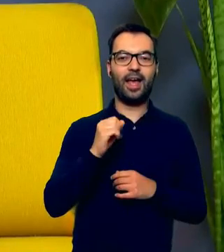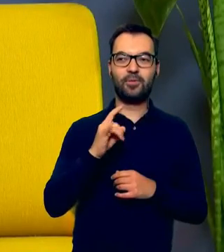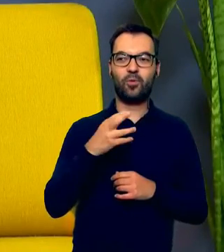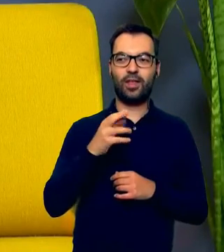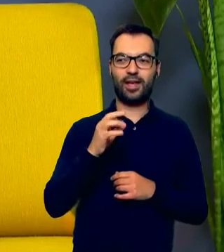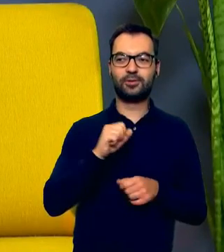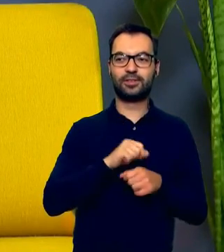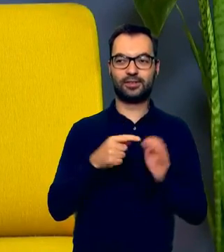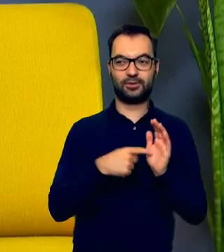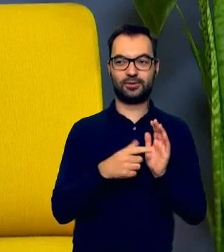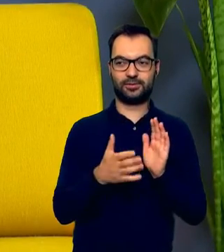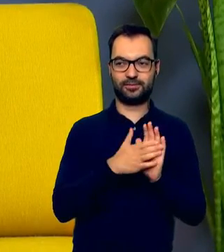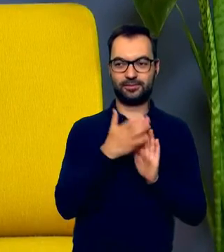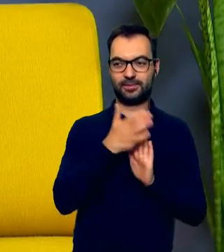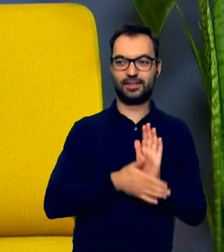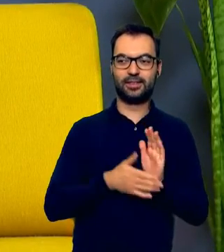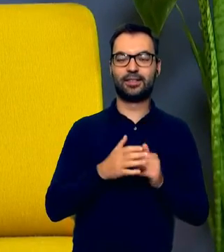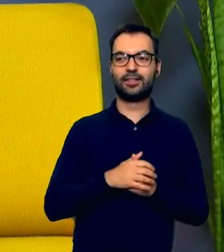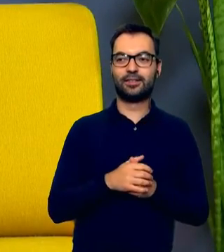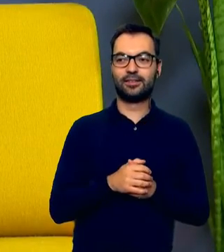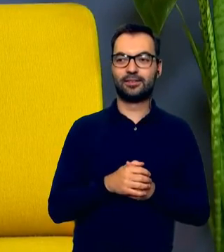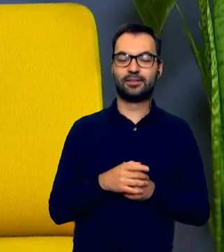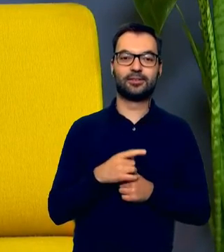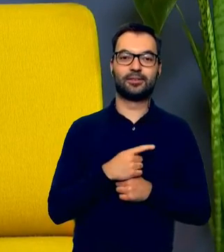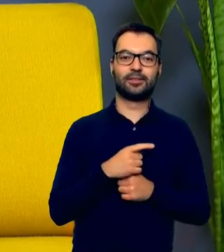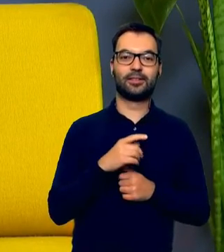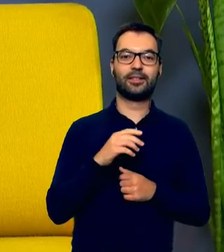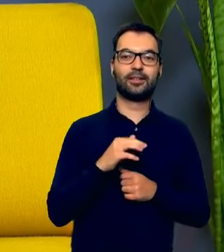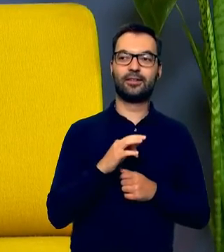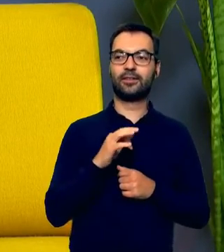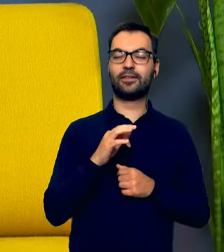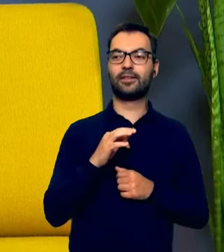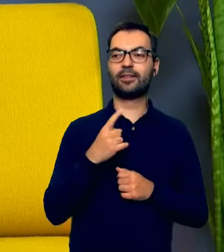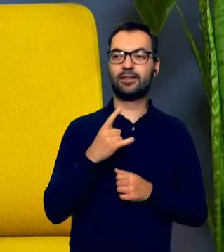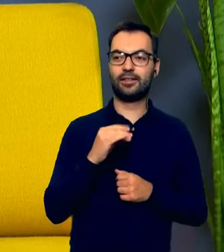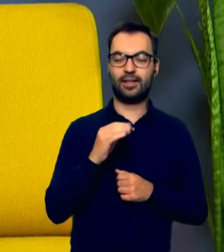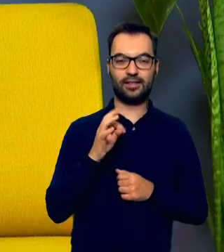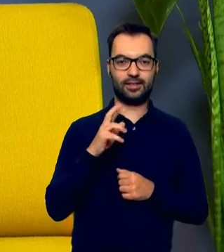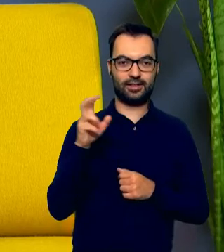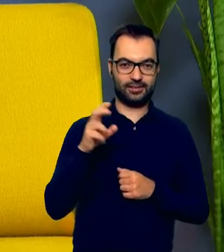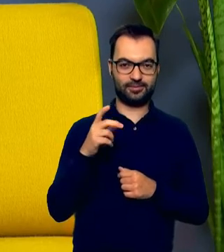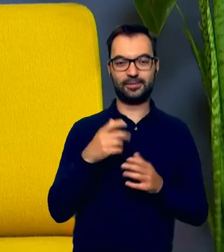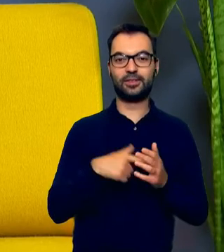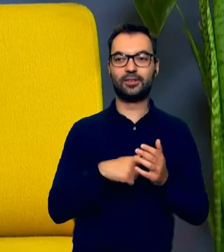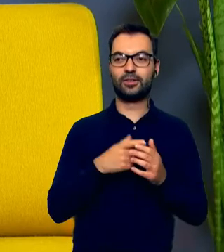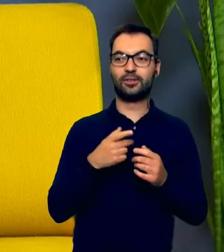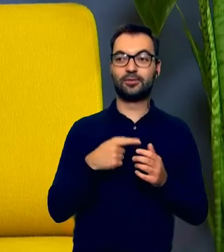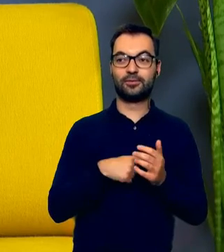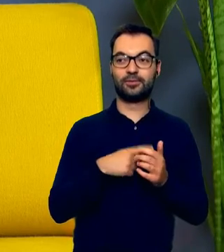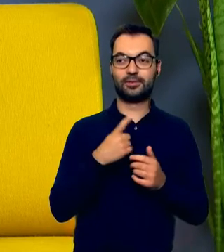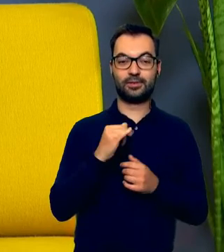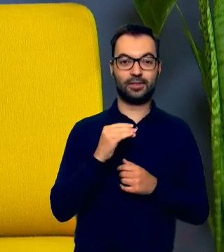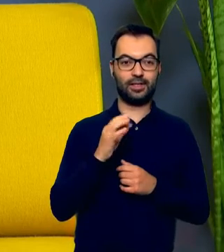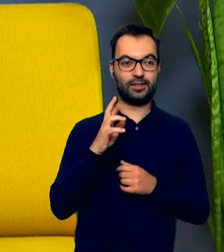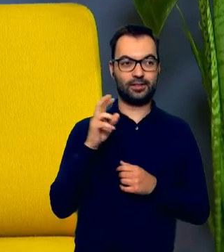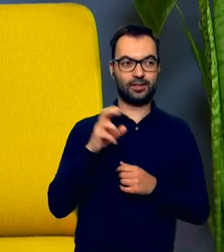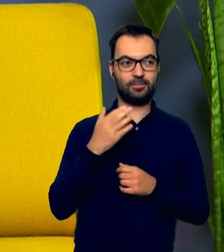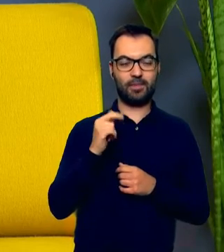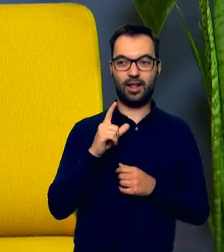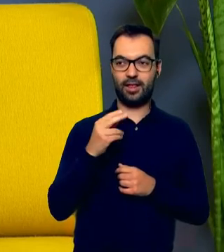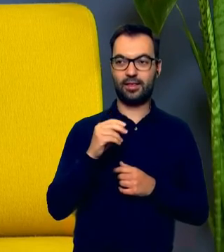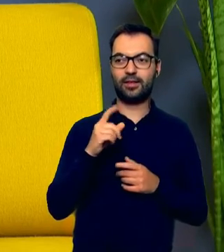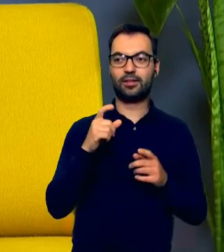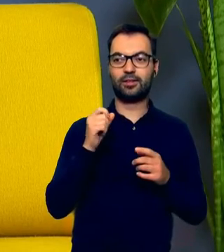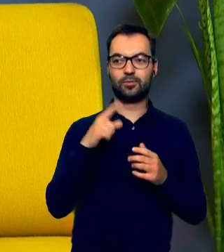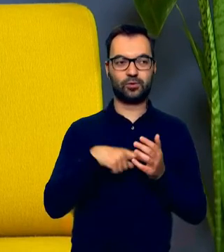Winehouse jest właśnie w tej wersji tutaj, Magda jako Amy, a Ewa jako Marlena Dietrich, tak. Która swoją drogą dawno, dawno temu, co też